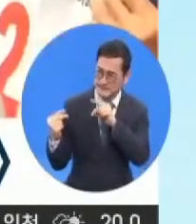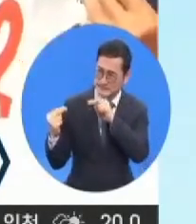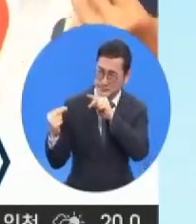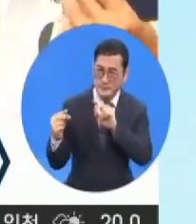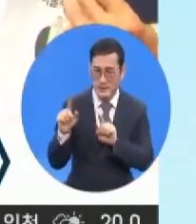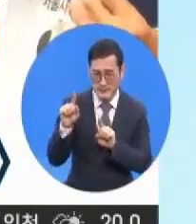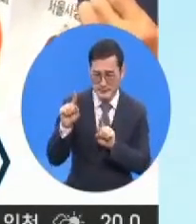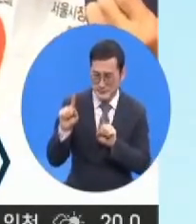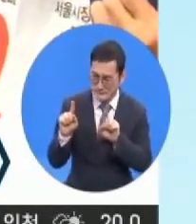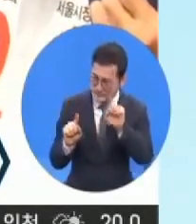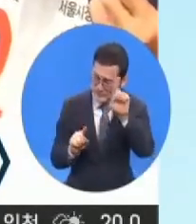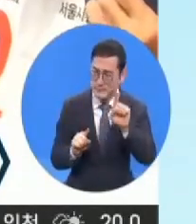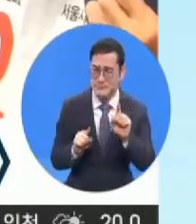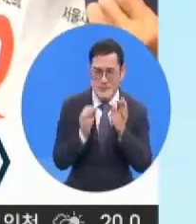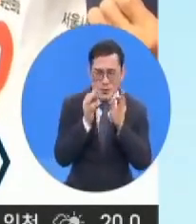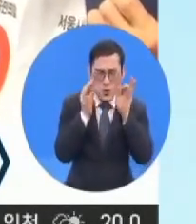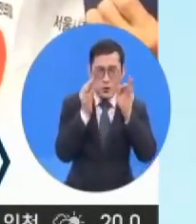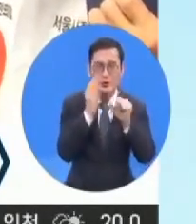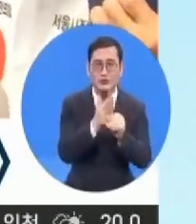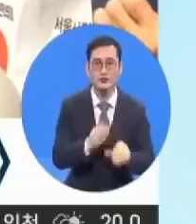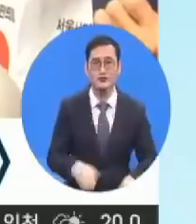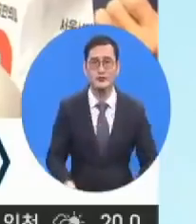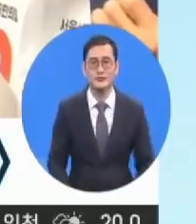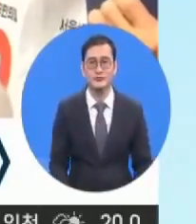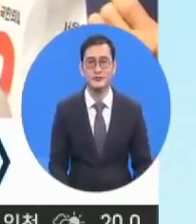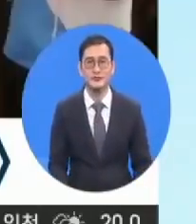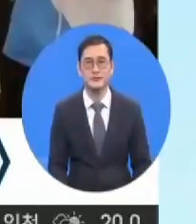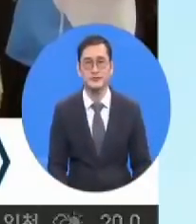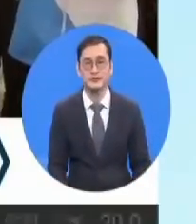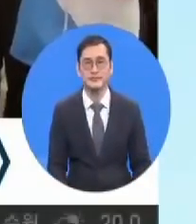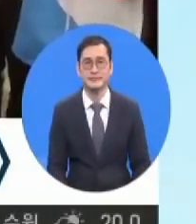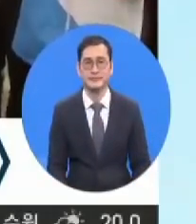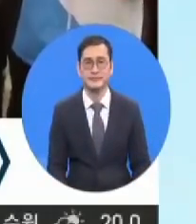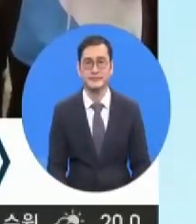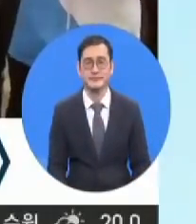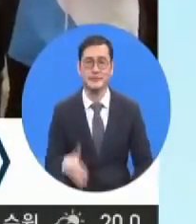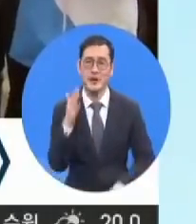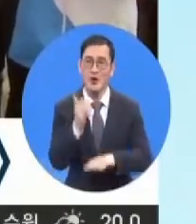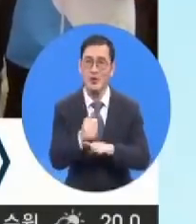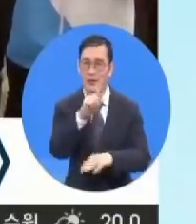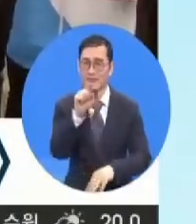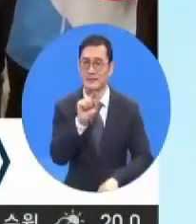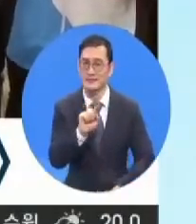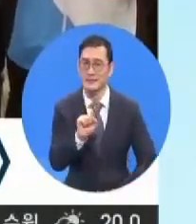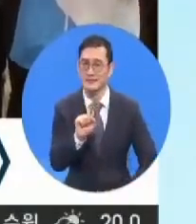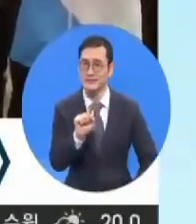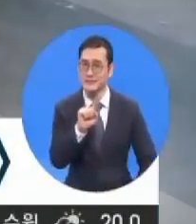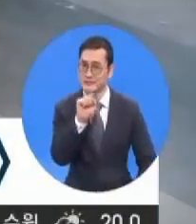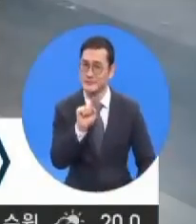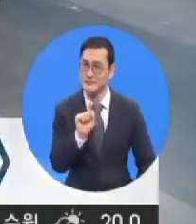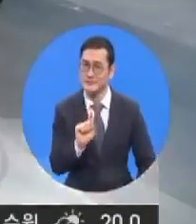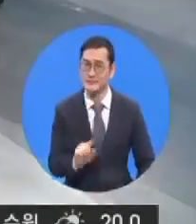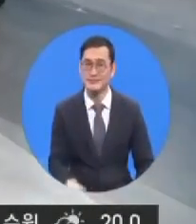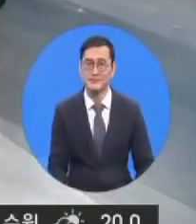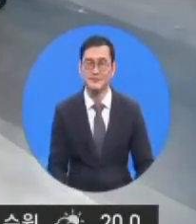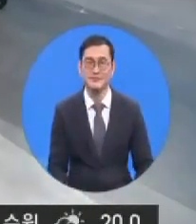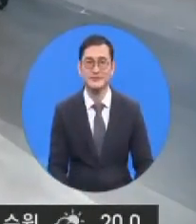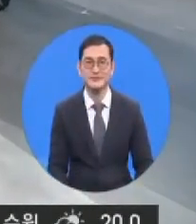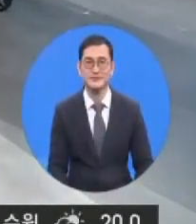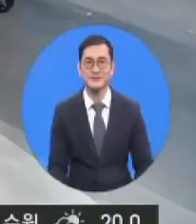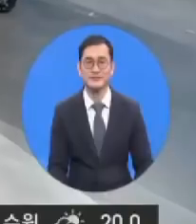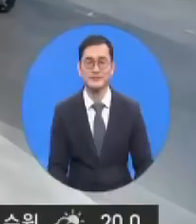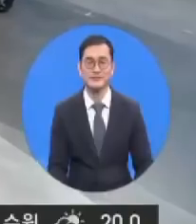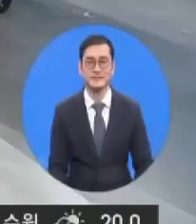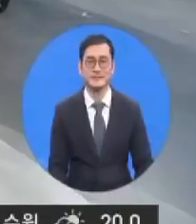네. 그게 얼마나 먹히느냐가 남은 기간 동안 뒤집을 수 있느냐 없느냐를 결정하는 중요한 요소가 될 거라고 보입니다. 네. 지금 여론조사 결과에서